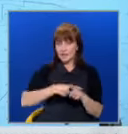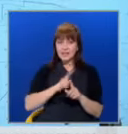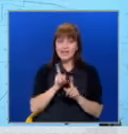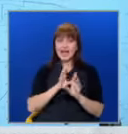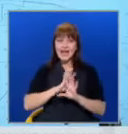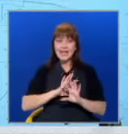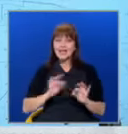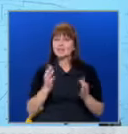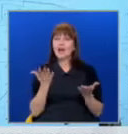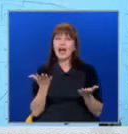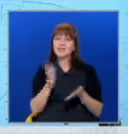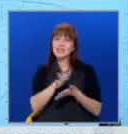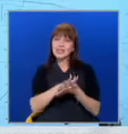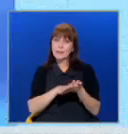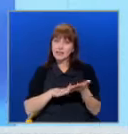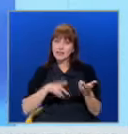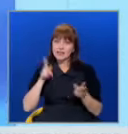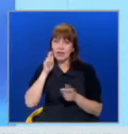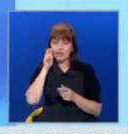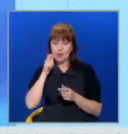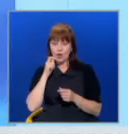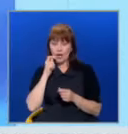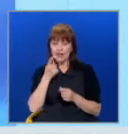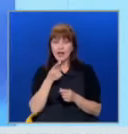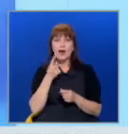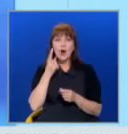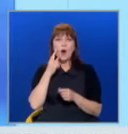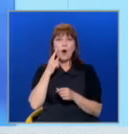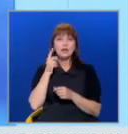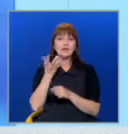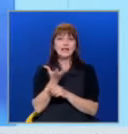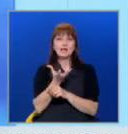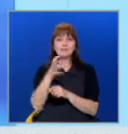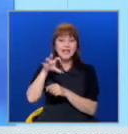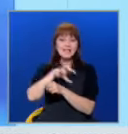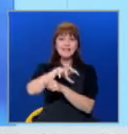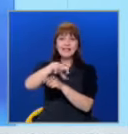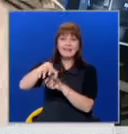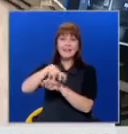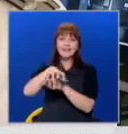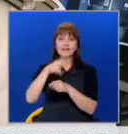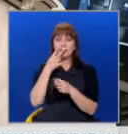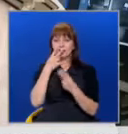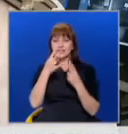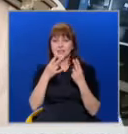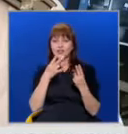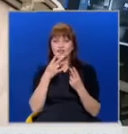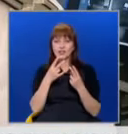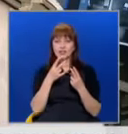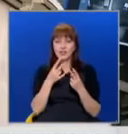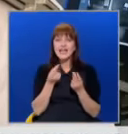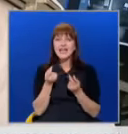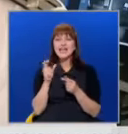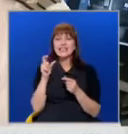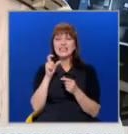ясно какви са замърсителите край Украина. От сателита се виждат най-вече